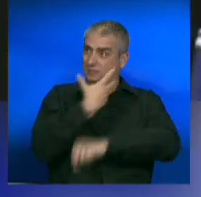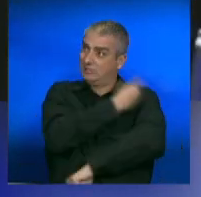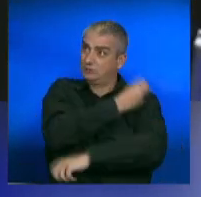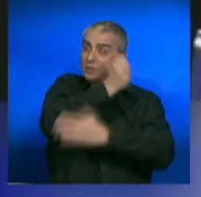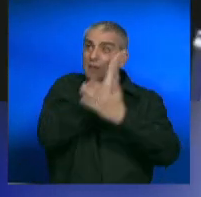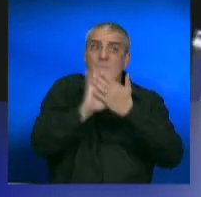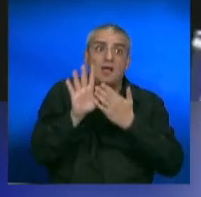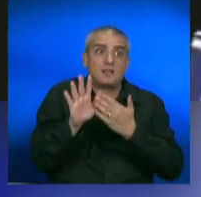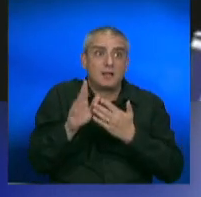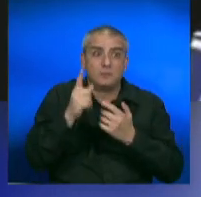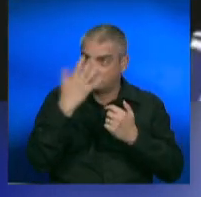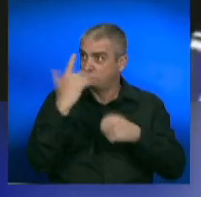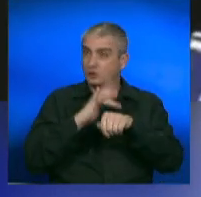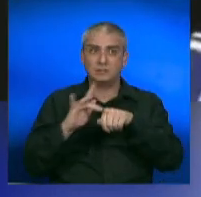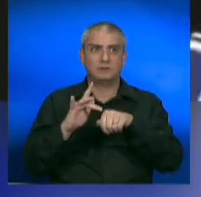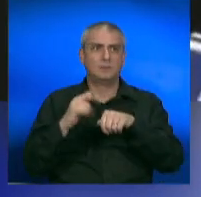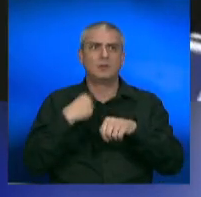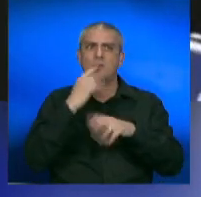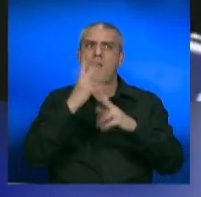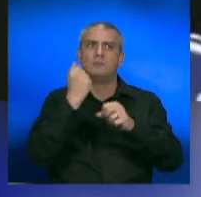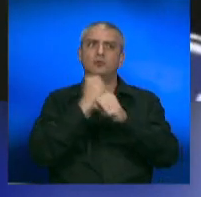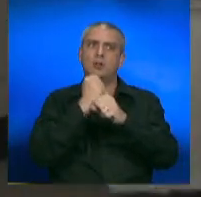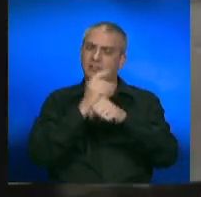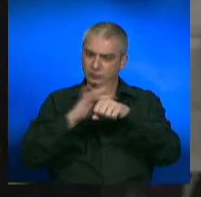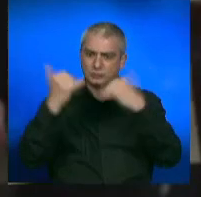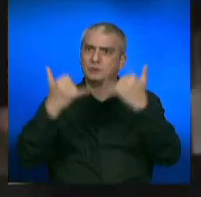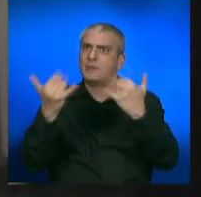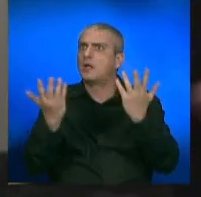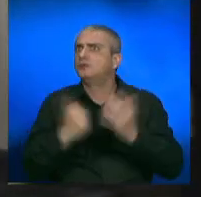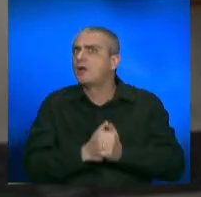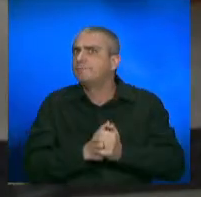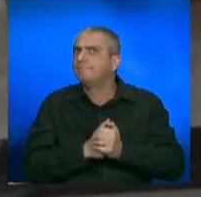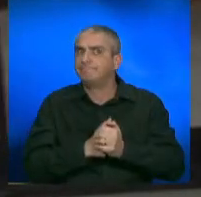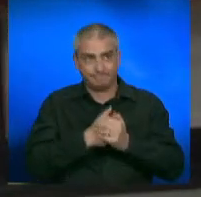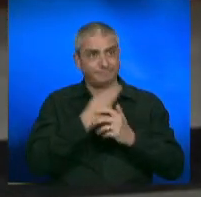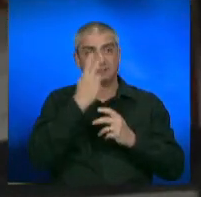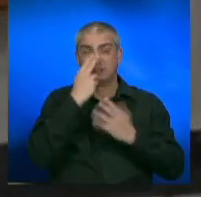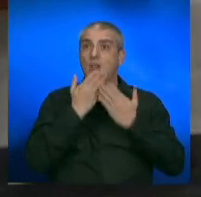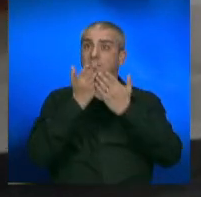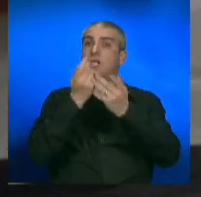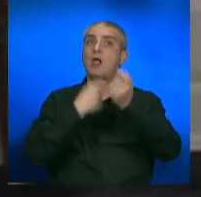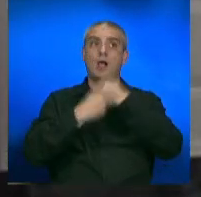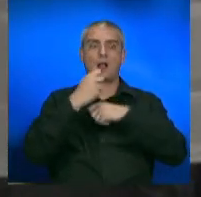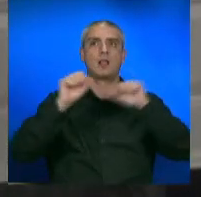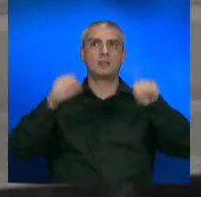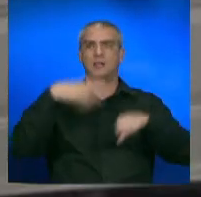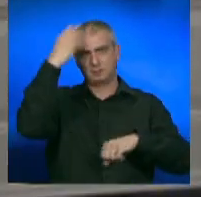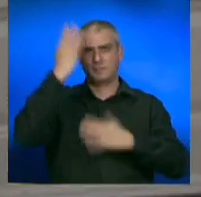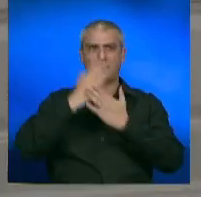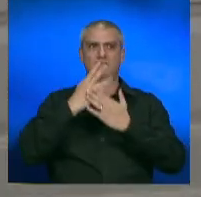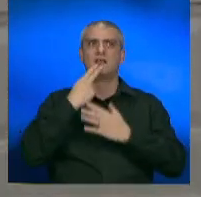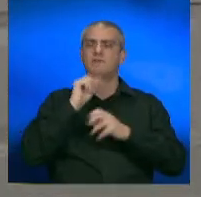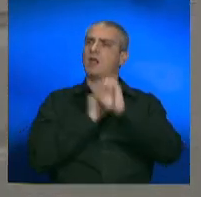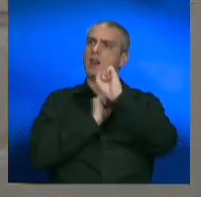free once it was available. I say, why not make it available now? בניסיון לסייע לכלכלה, הנשיא טראמפ כבר הבטיח